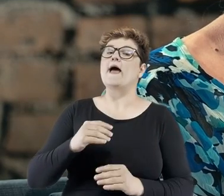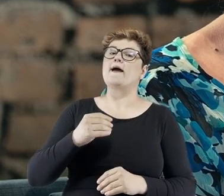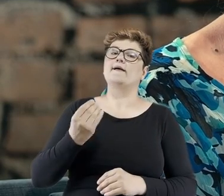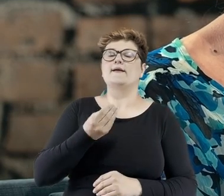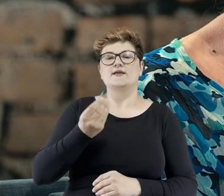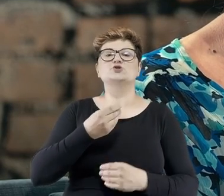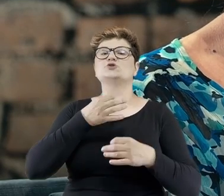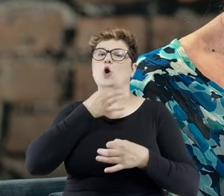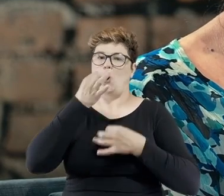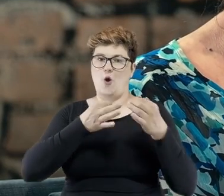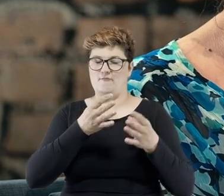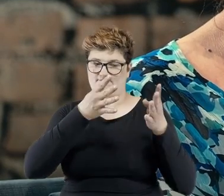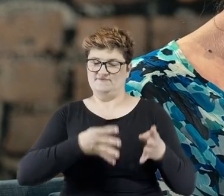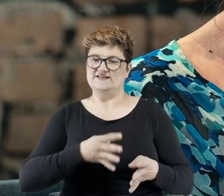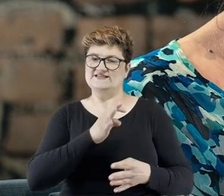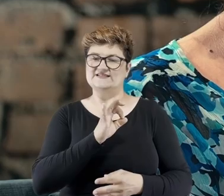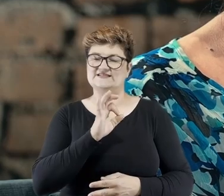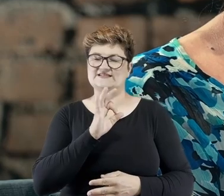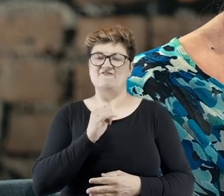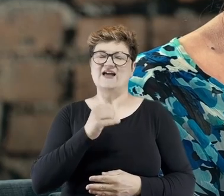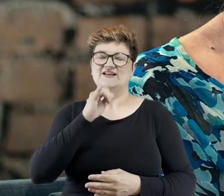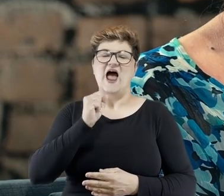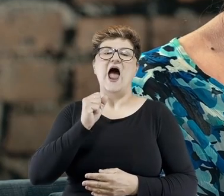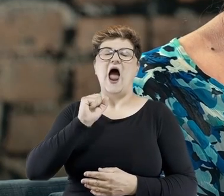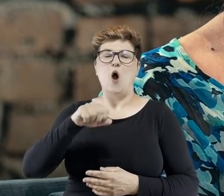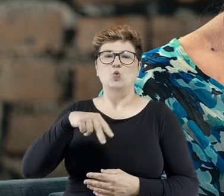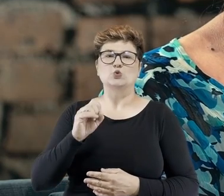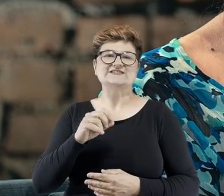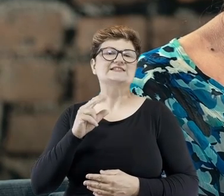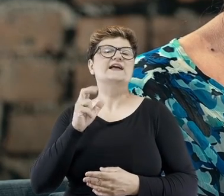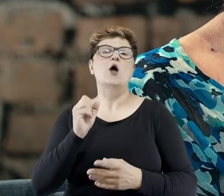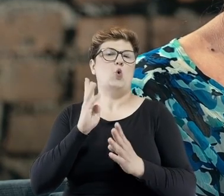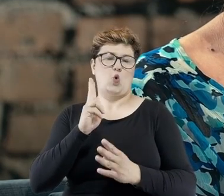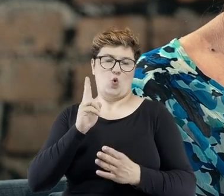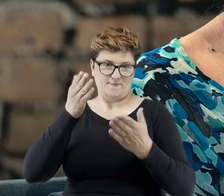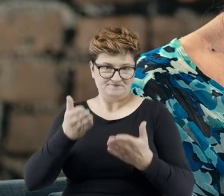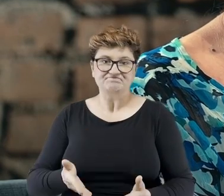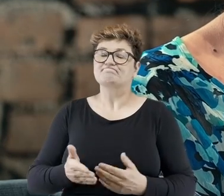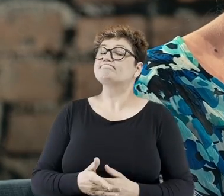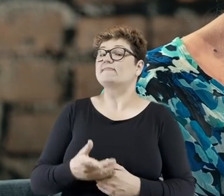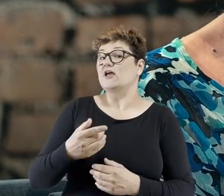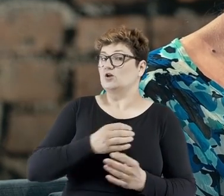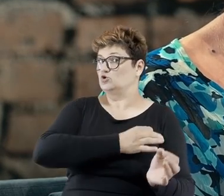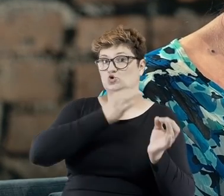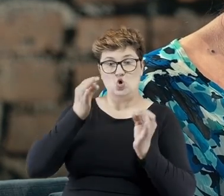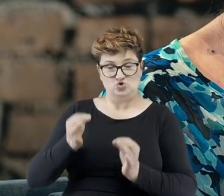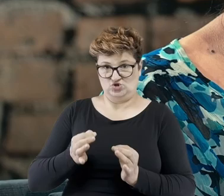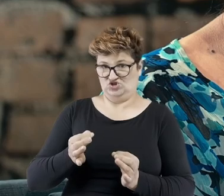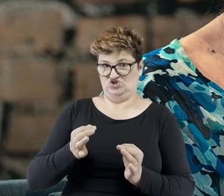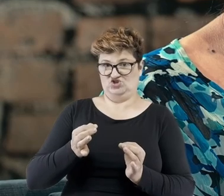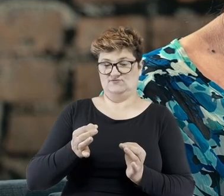powiem kilka słów o samej Stefanii Augustyńskiej. Stefania Augustyńska przez całe, w zasadzie do dziś,